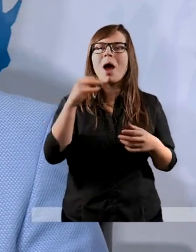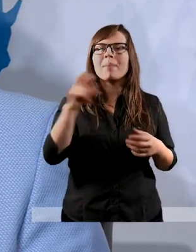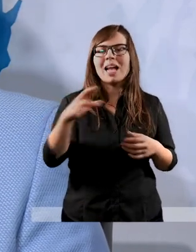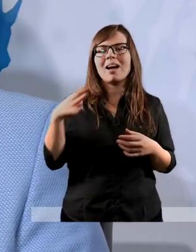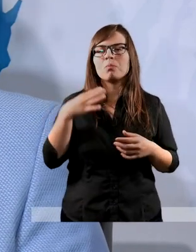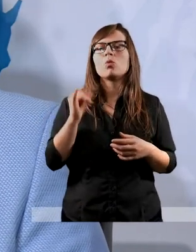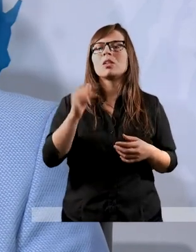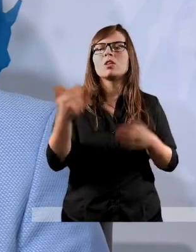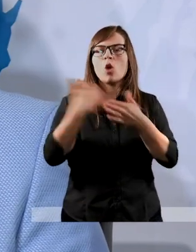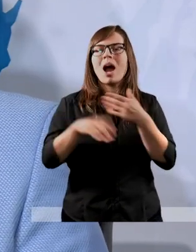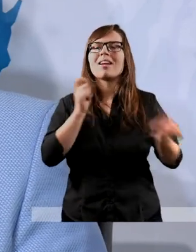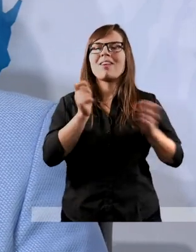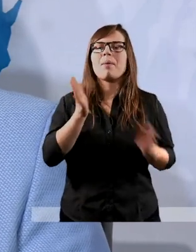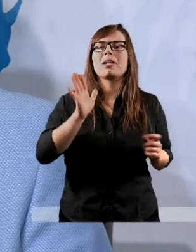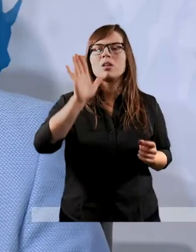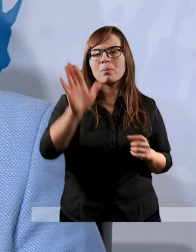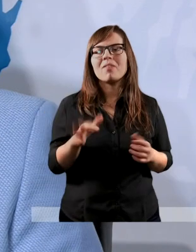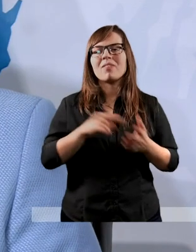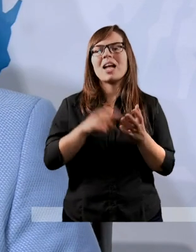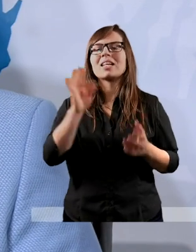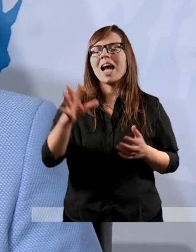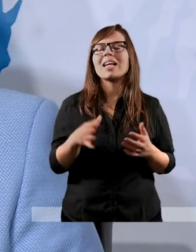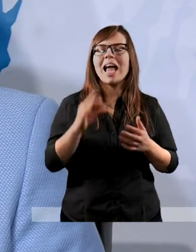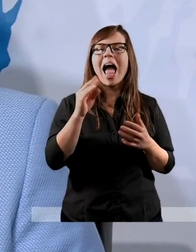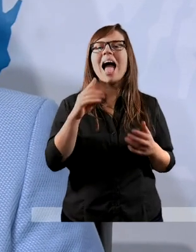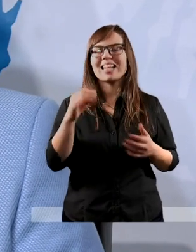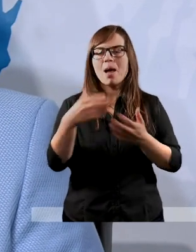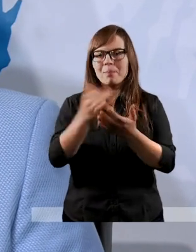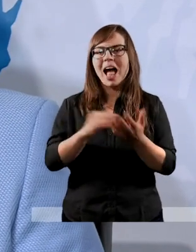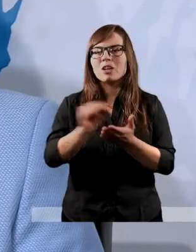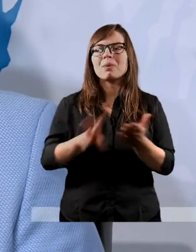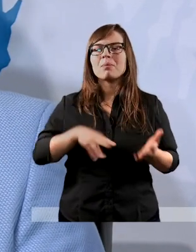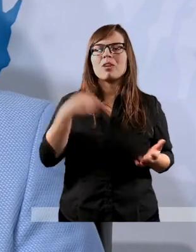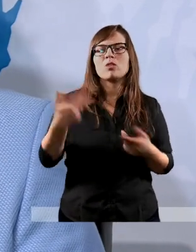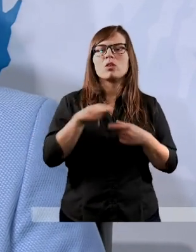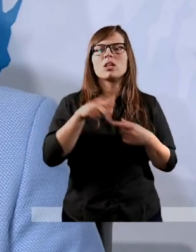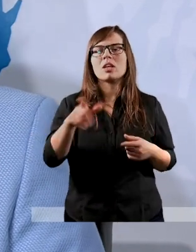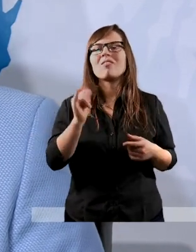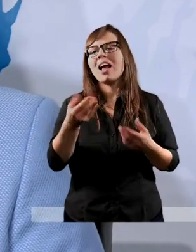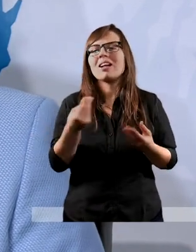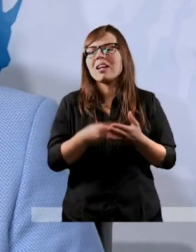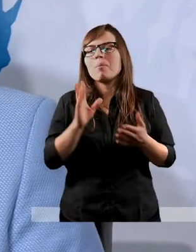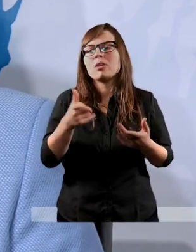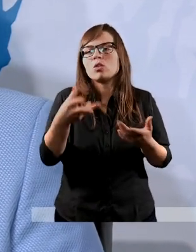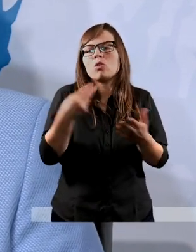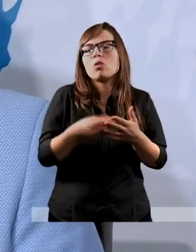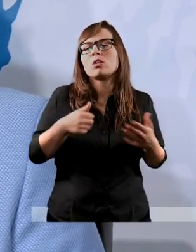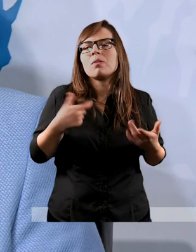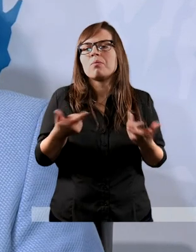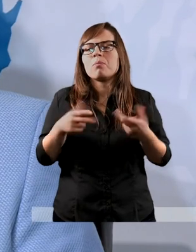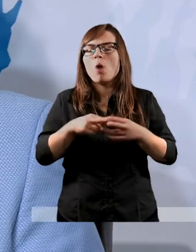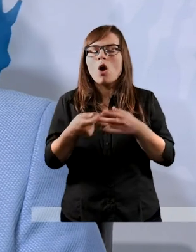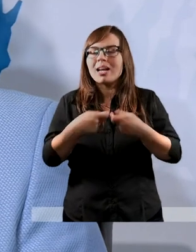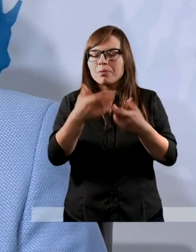że w okolicach wakacji będzie miał właśnie taki egzemplarz Pisma Świętego w niewielkiej cenie. Będziemy chcieli też, żeby to było